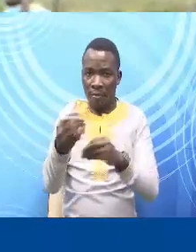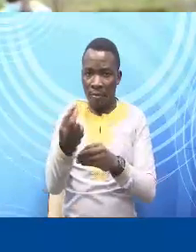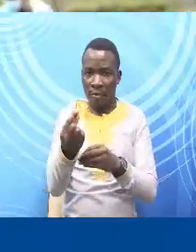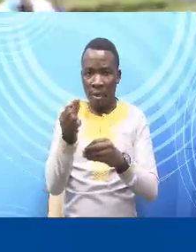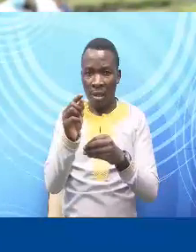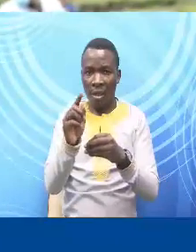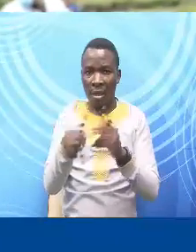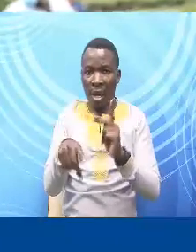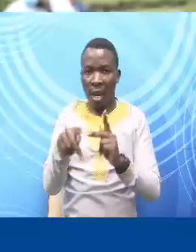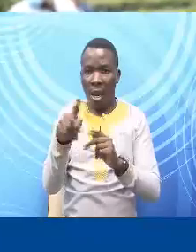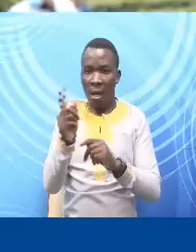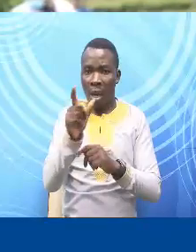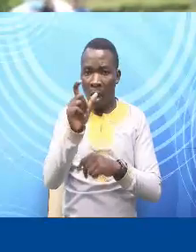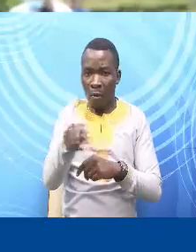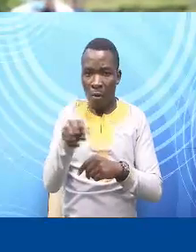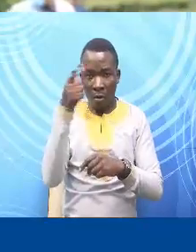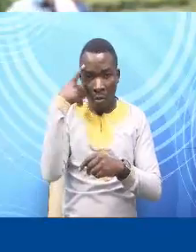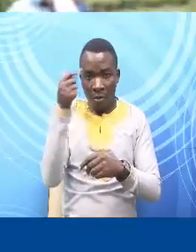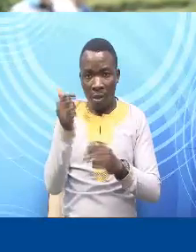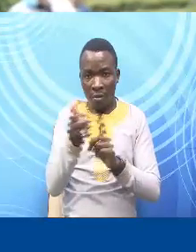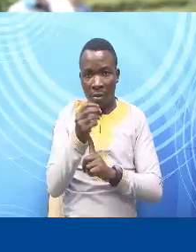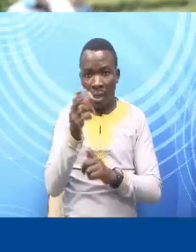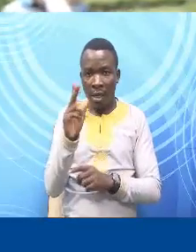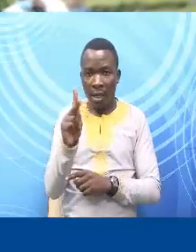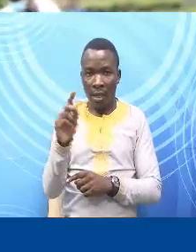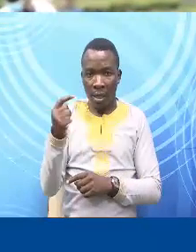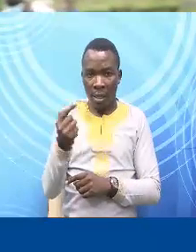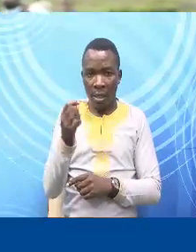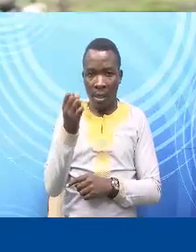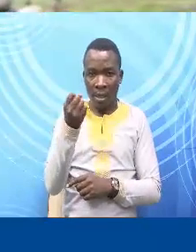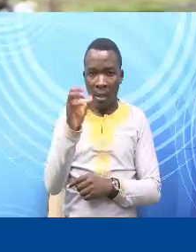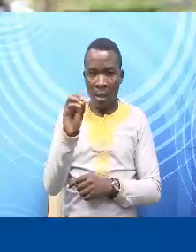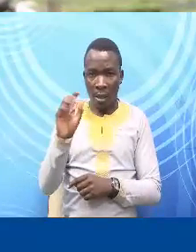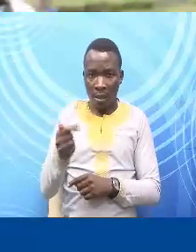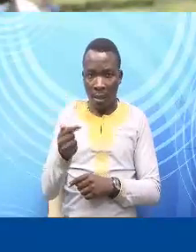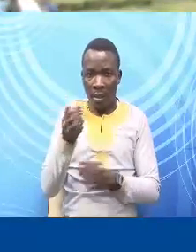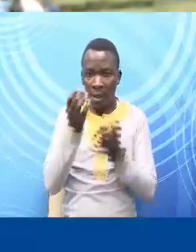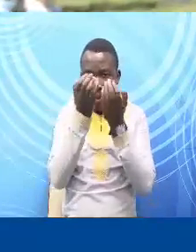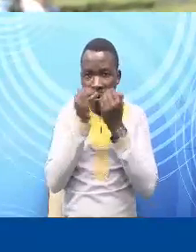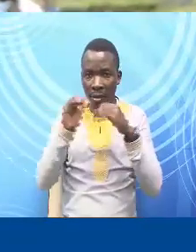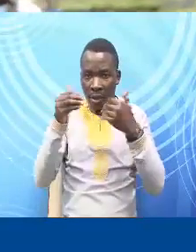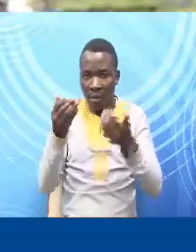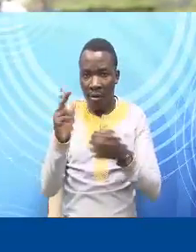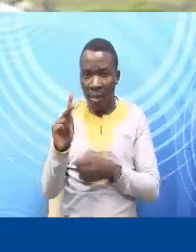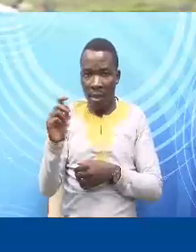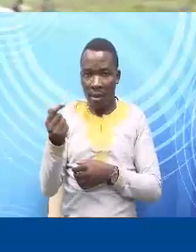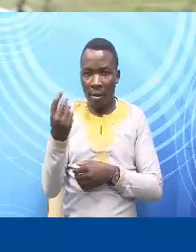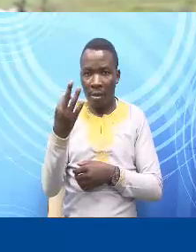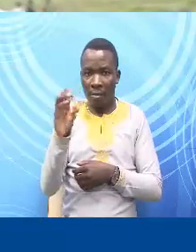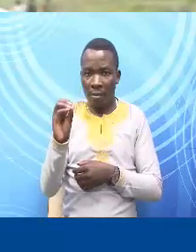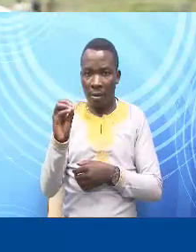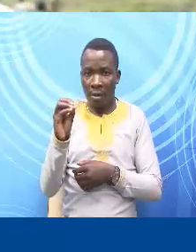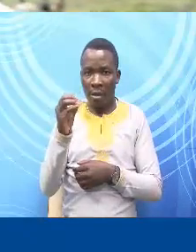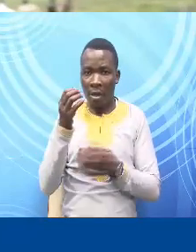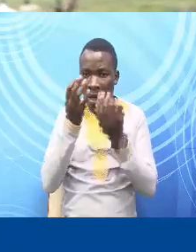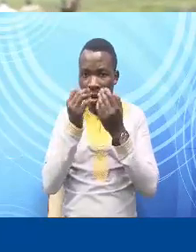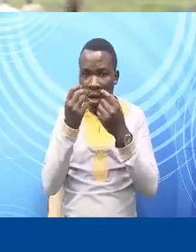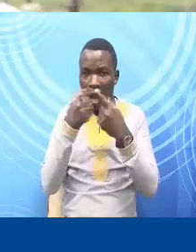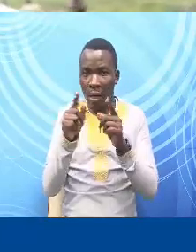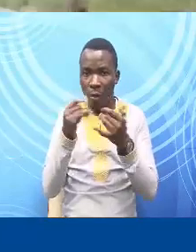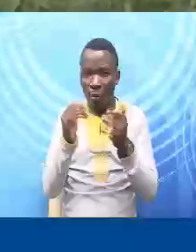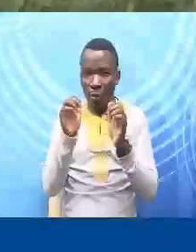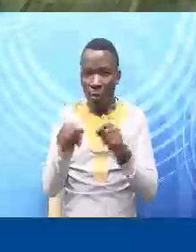uzi kugira ibiro 50 by'ibigori cyangwa agira ibiro 30 by'ibigori ariko ubu ngubu umuntu ashobora kweza n'imifuka